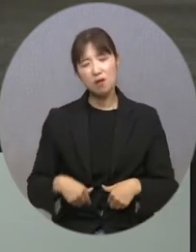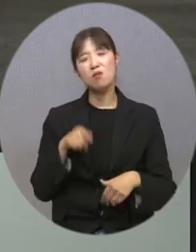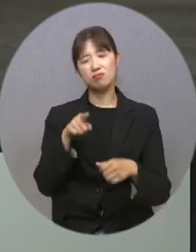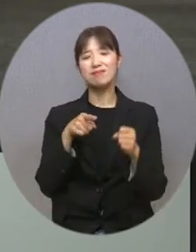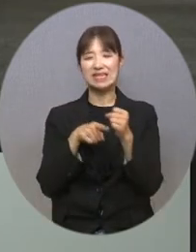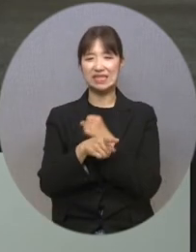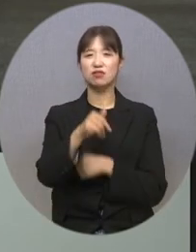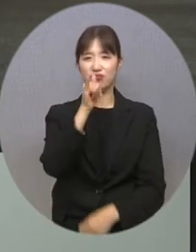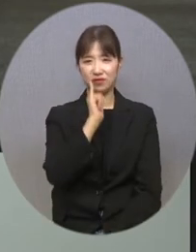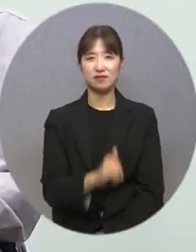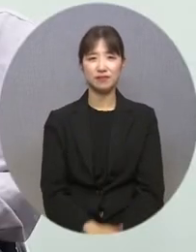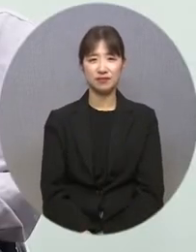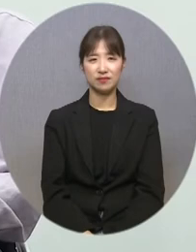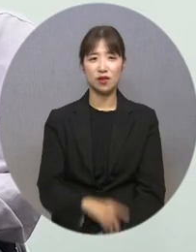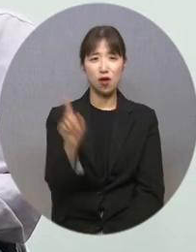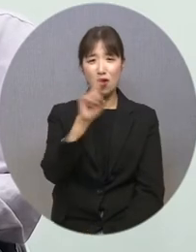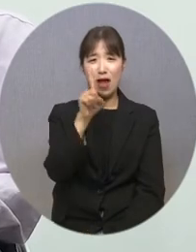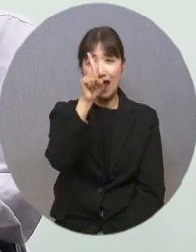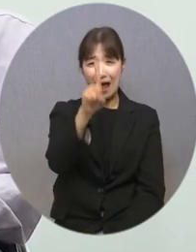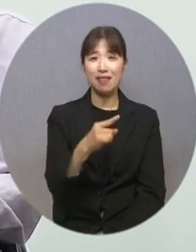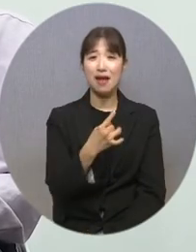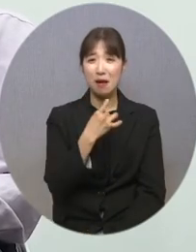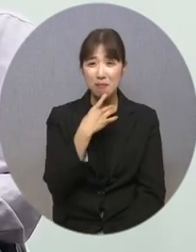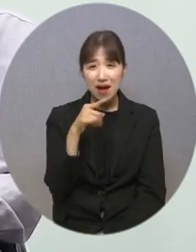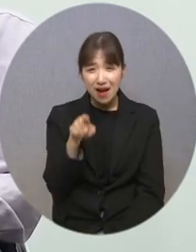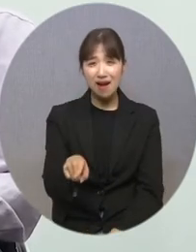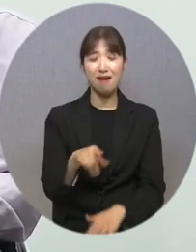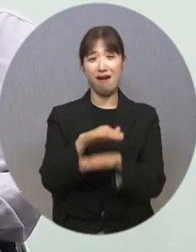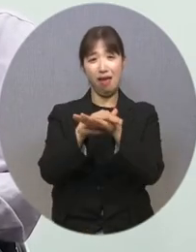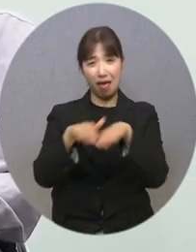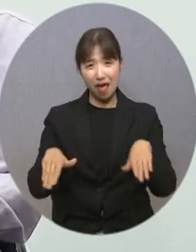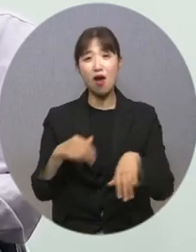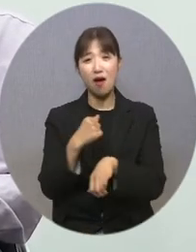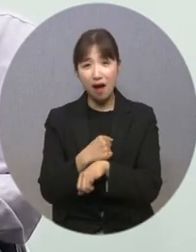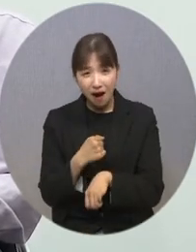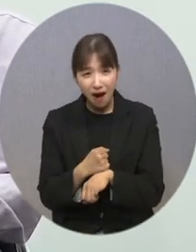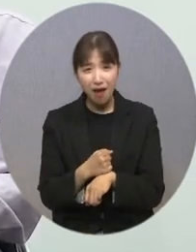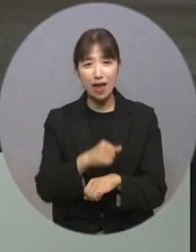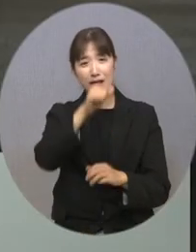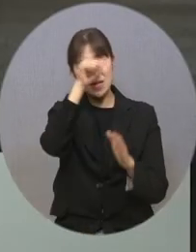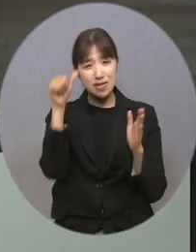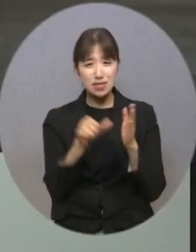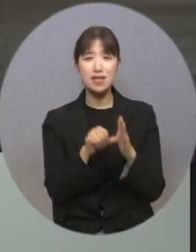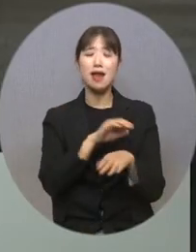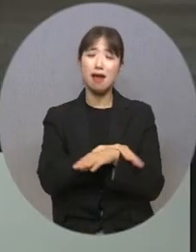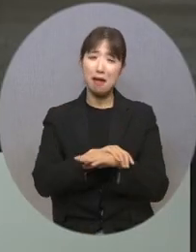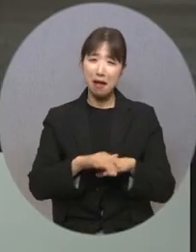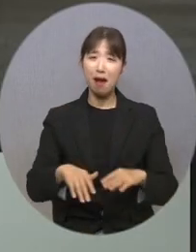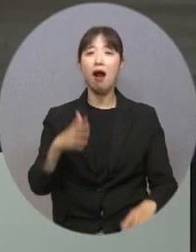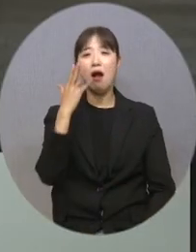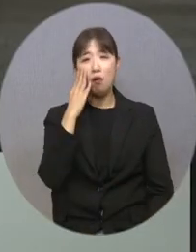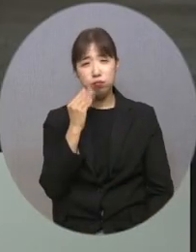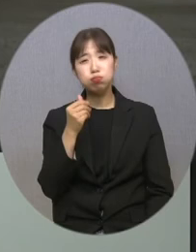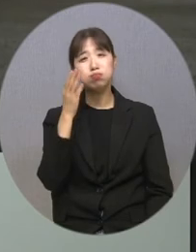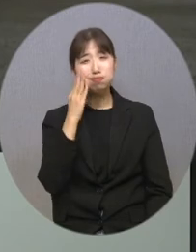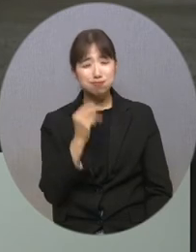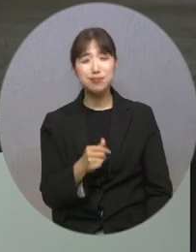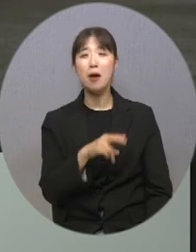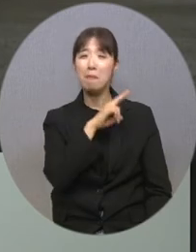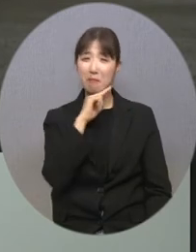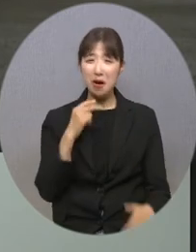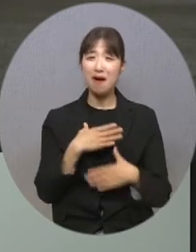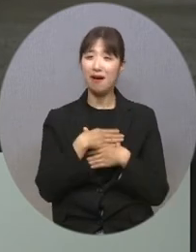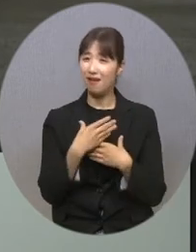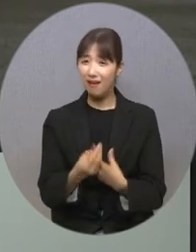있는겁니다 어떤한 아마 그 제거해 버리면 또 이렇게 해결하면 뭐 어떤 삶이 유지되고 권리가